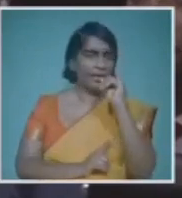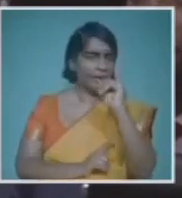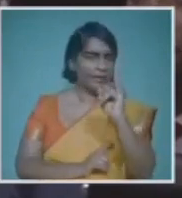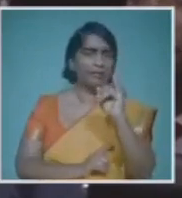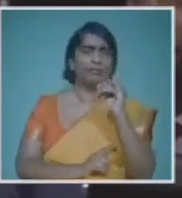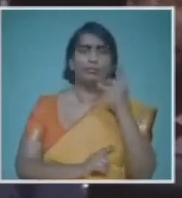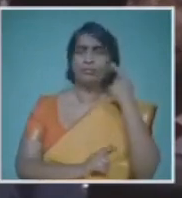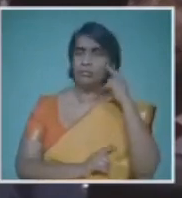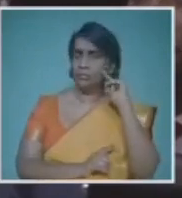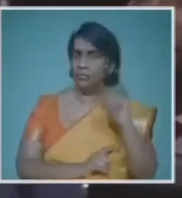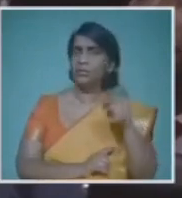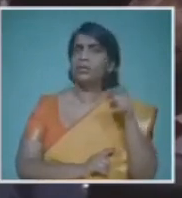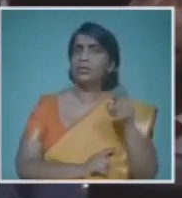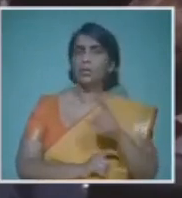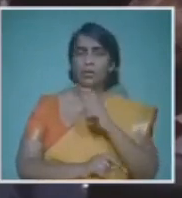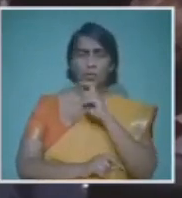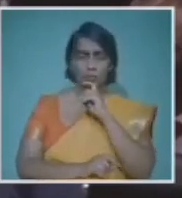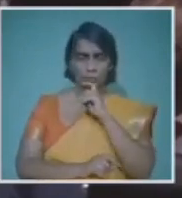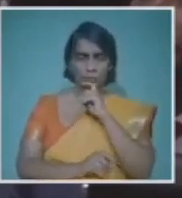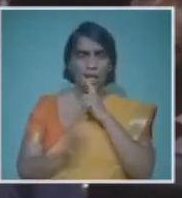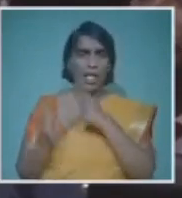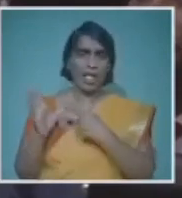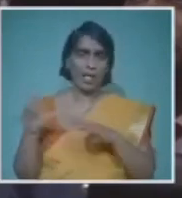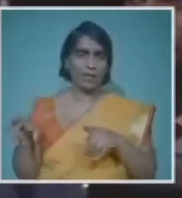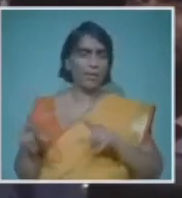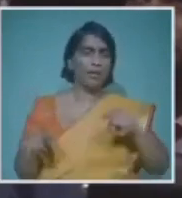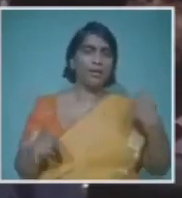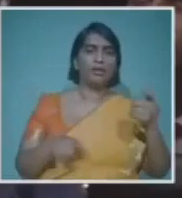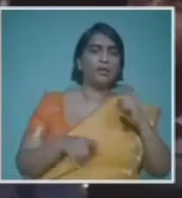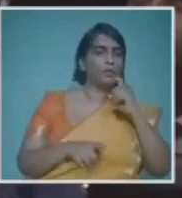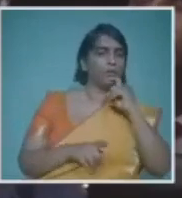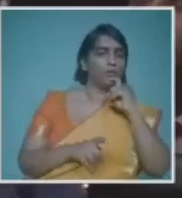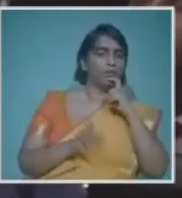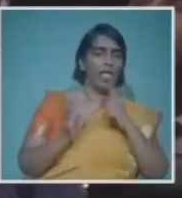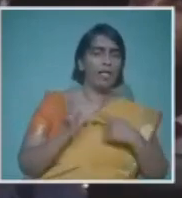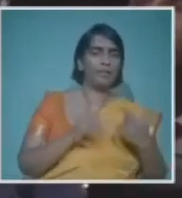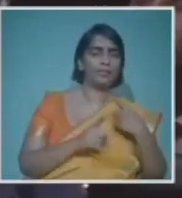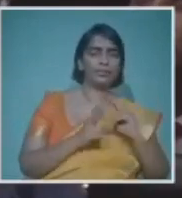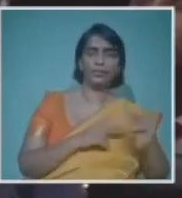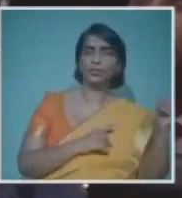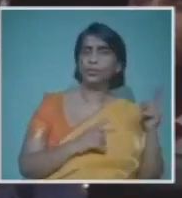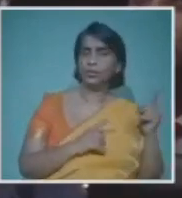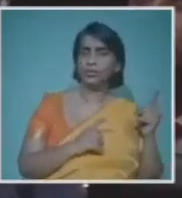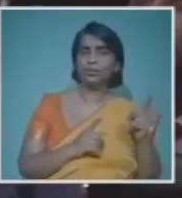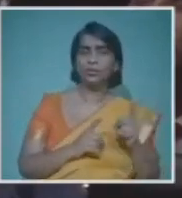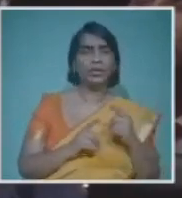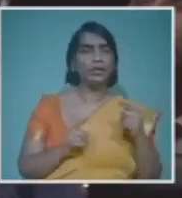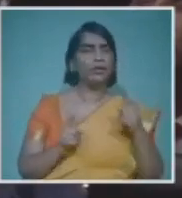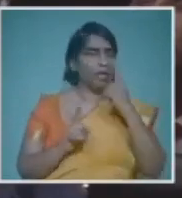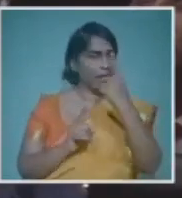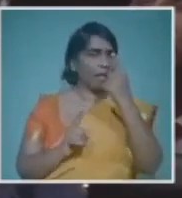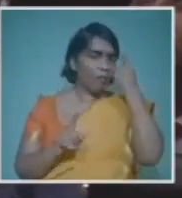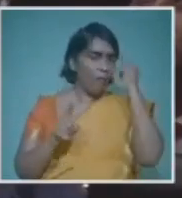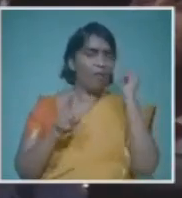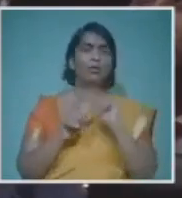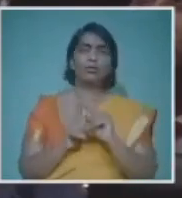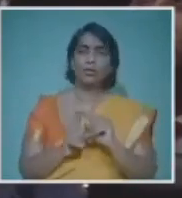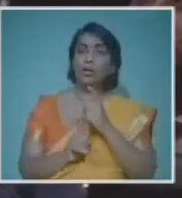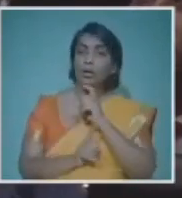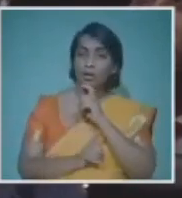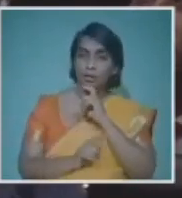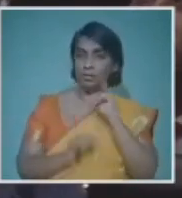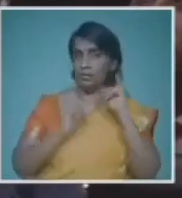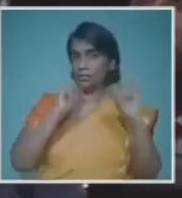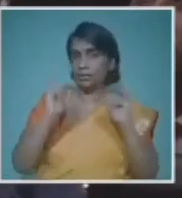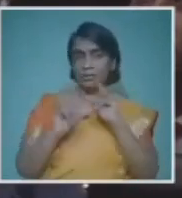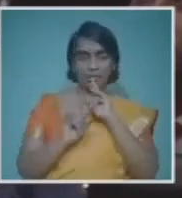චෝදනාවට මේ අධිකරණයේ ඈප දෙනකොට අල්ලපු අධිකරණයේ ඈප ප්‍රතික්ෂේප කරනවා. ඉතින් ඒ පිළිබඳව අපිට අධිකරණයට